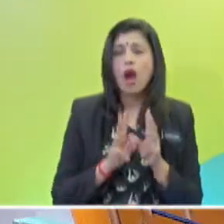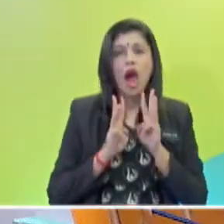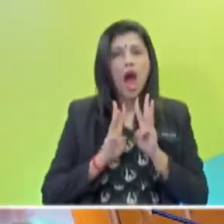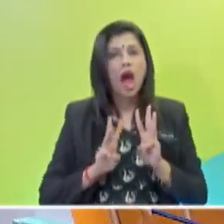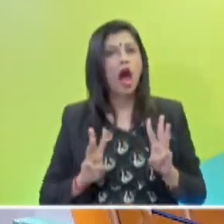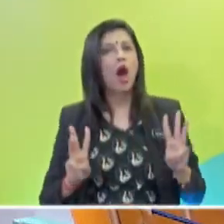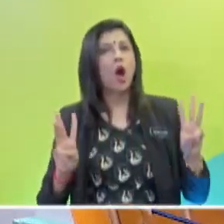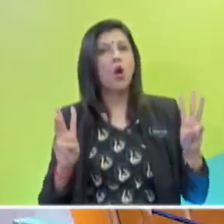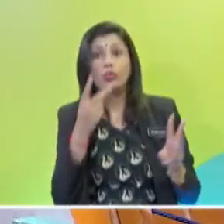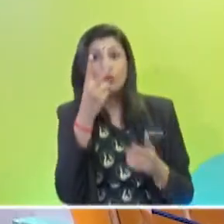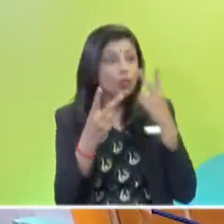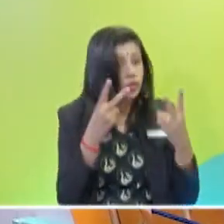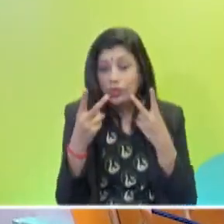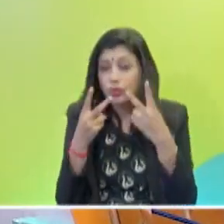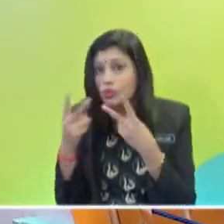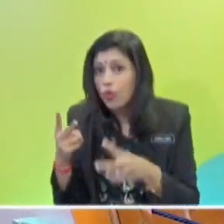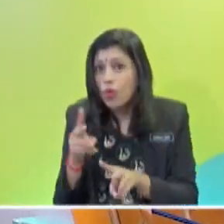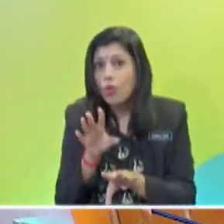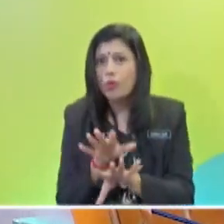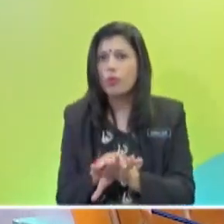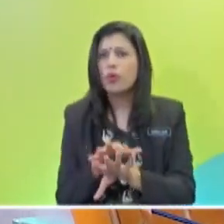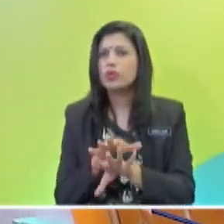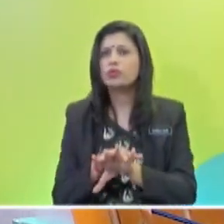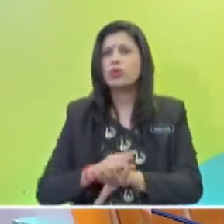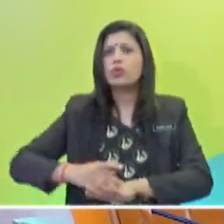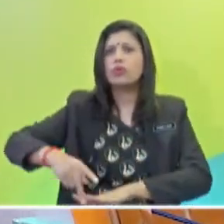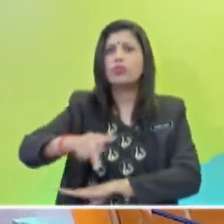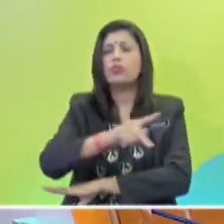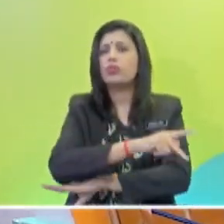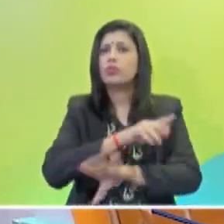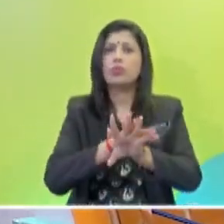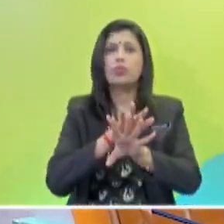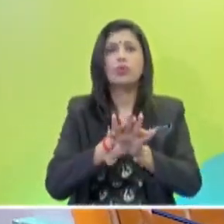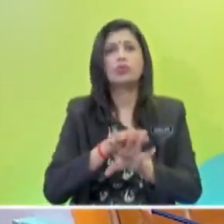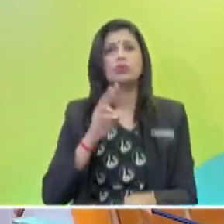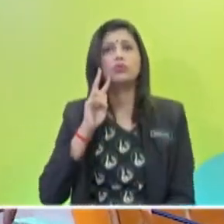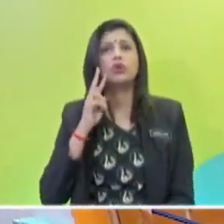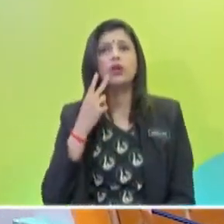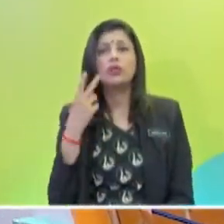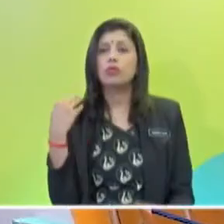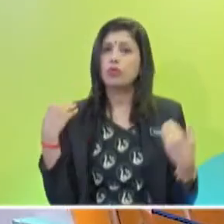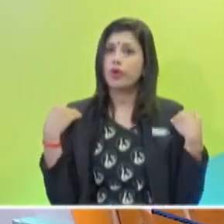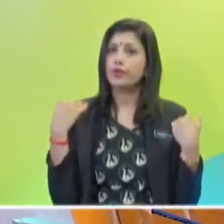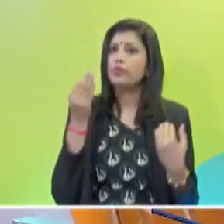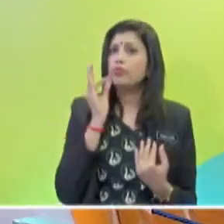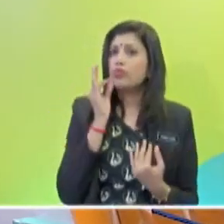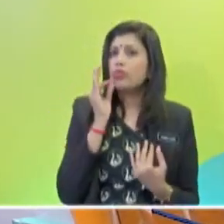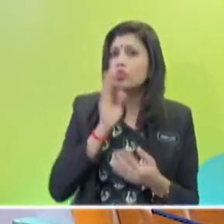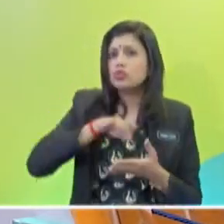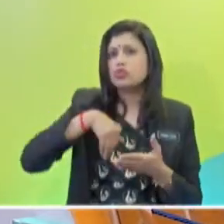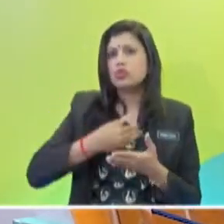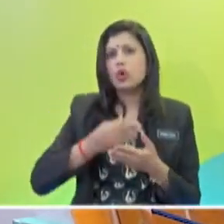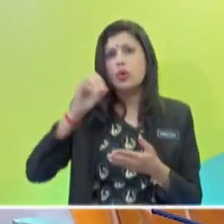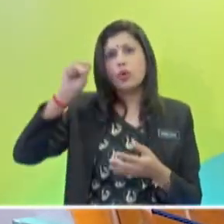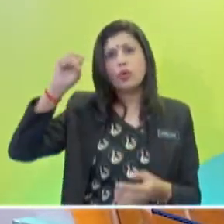Wah, tengok tu, tengok. Wah, dia punya kebun sayur-sayuran dia dan buah-buahan dia cantik, segar-segar, tengok. Wah,